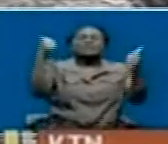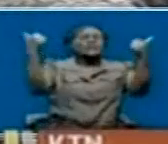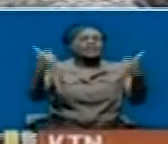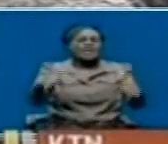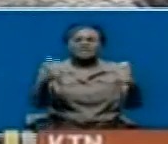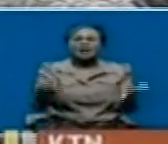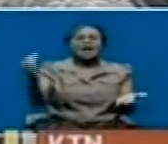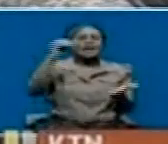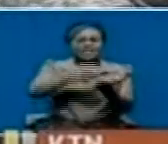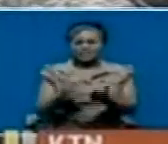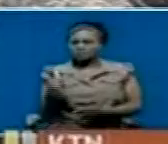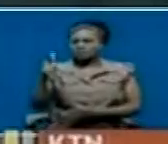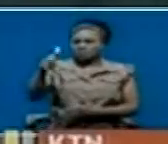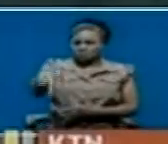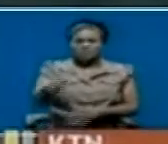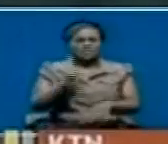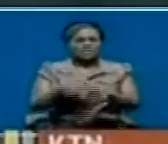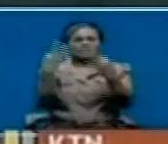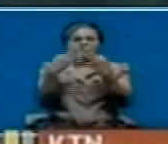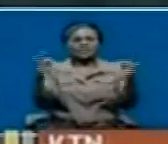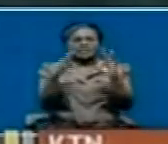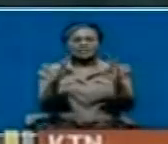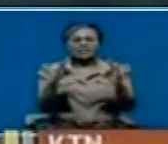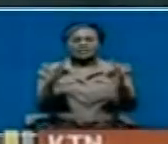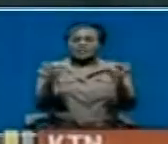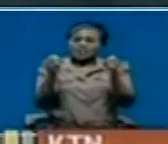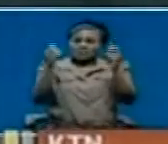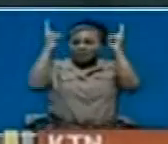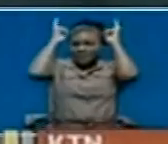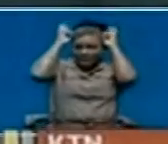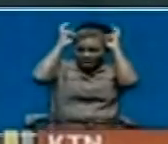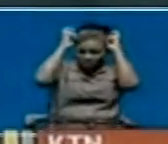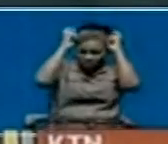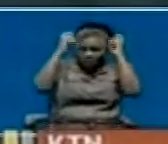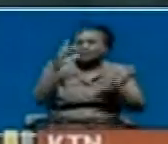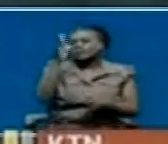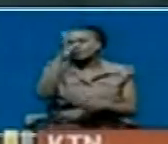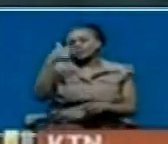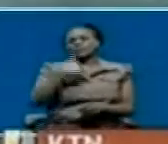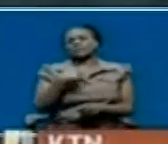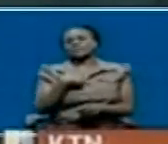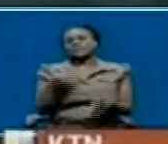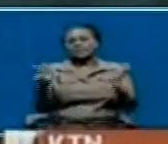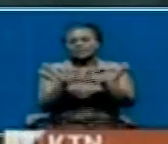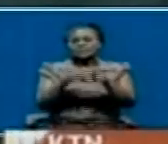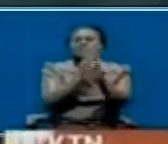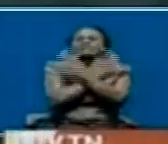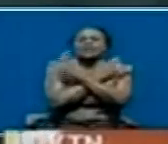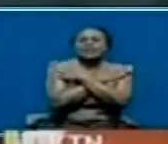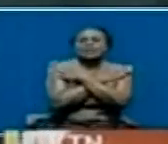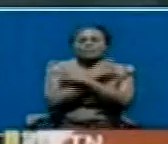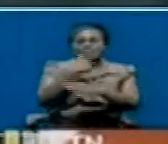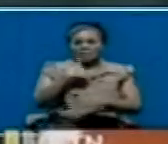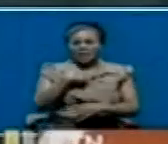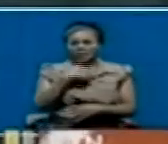kufyonza mafuta hata kama ni ya bure. Kama tu mashetani iliniingilia ndio nikakimbia huko na marafiki wa baba